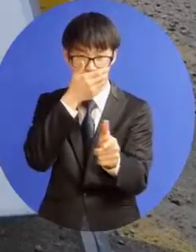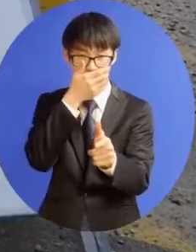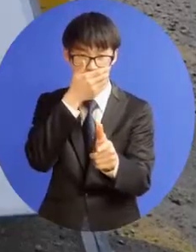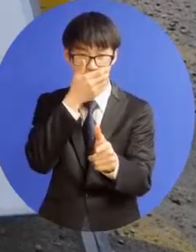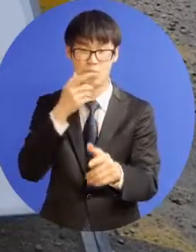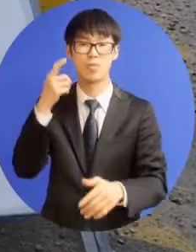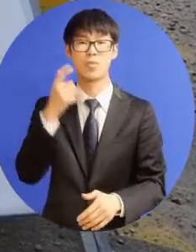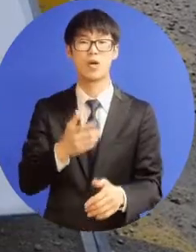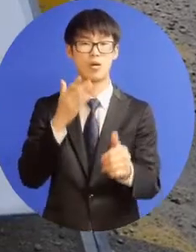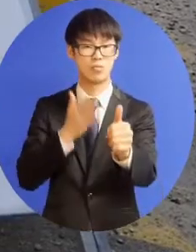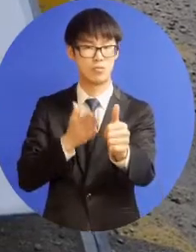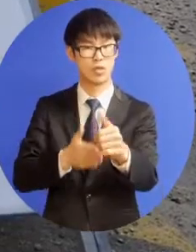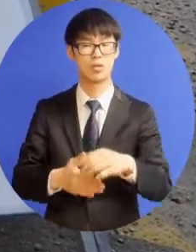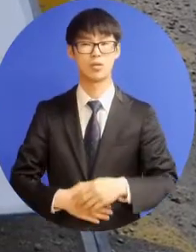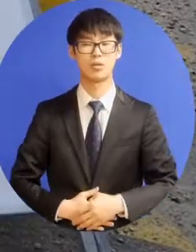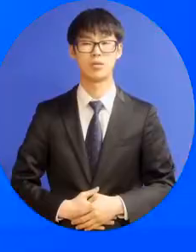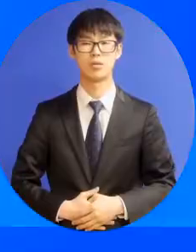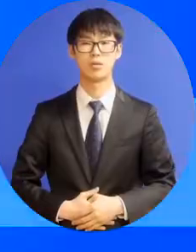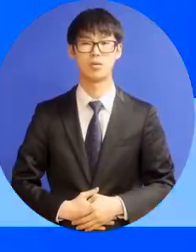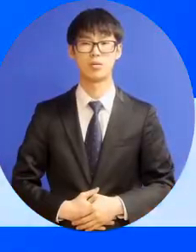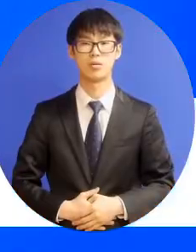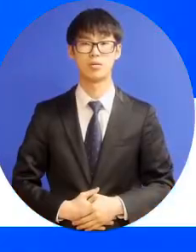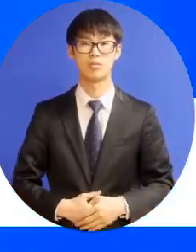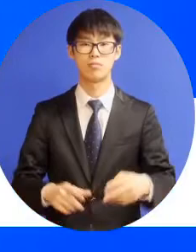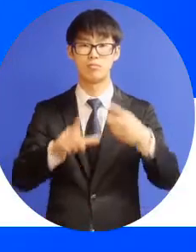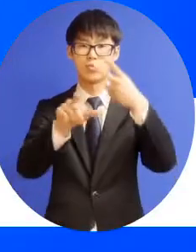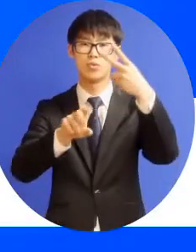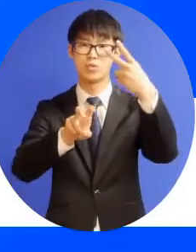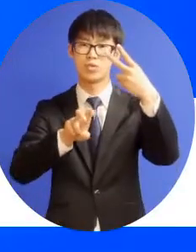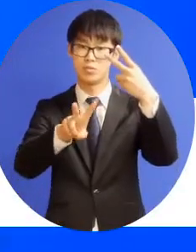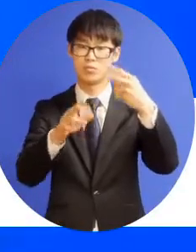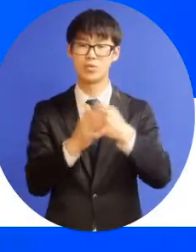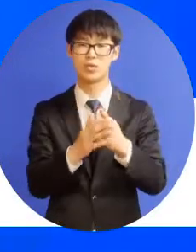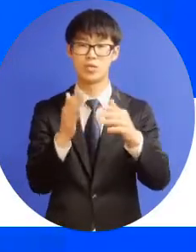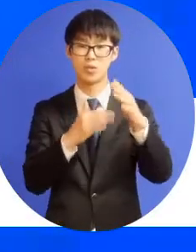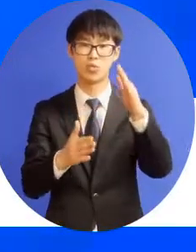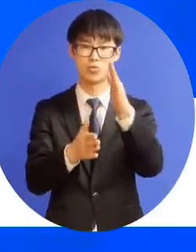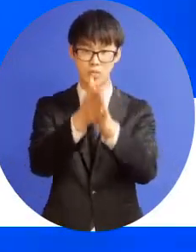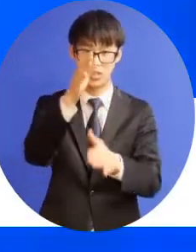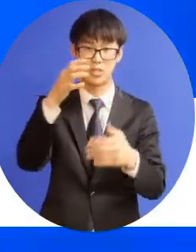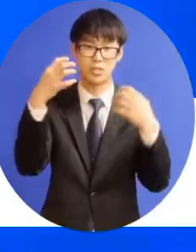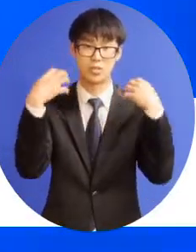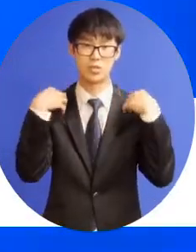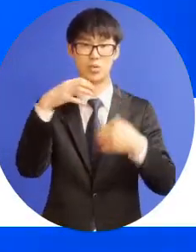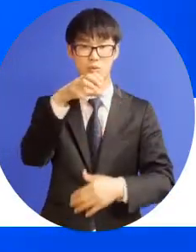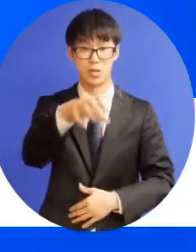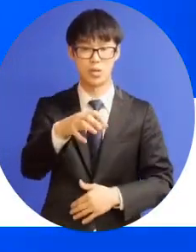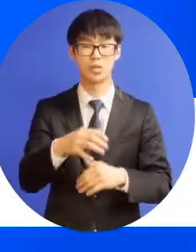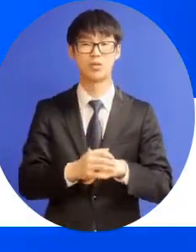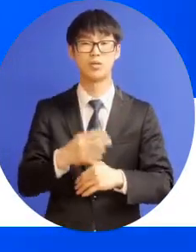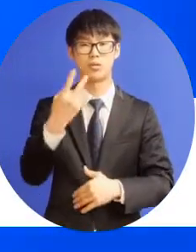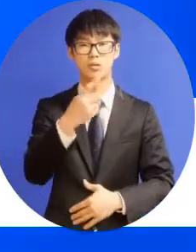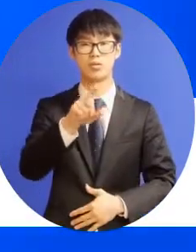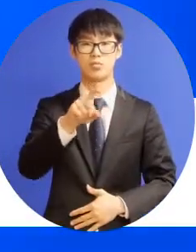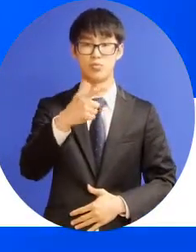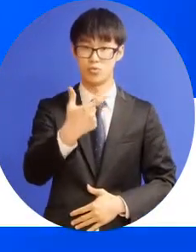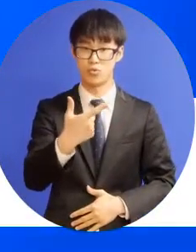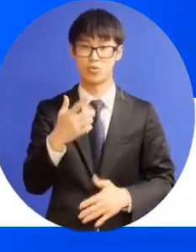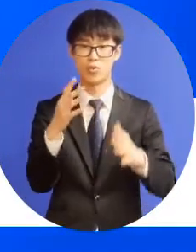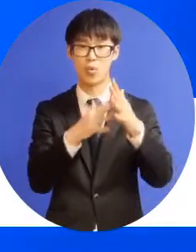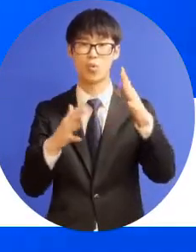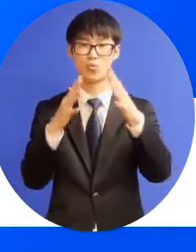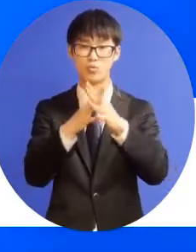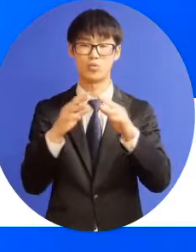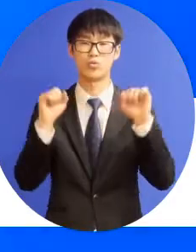줄 것을 당부했습니다. 지난 22일 공주시청 대회의실에서 2016년도 공주시